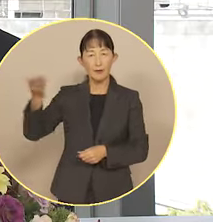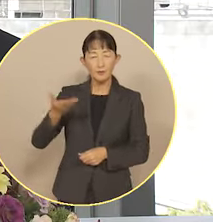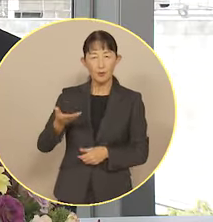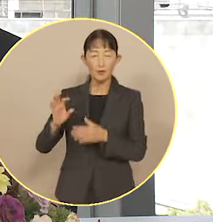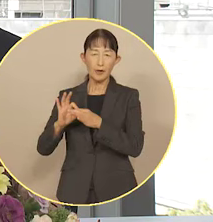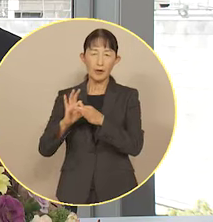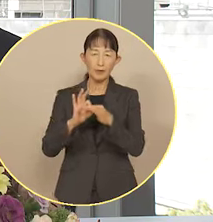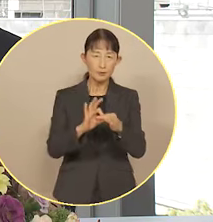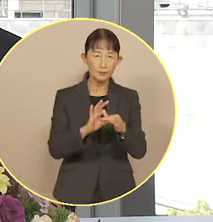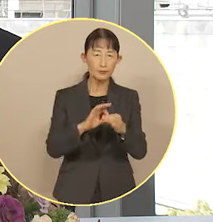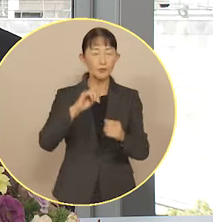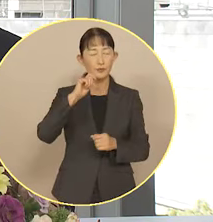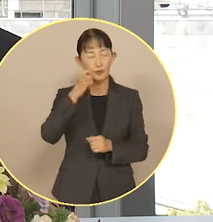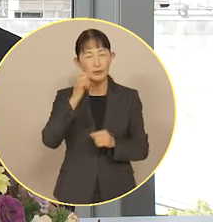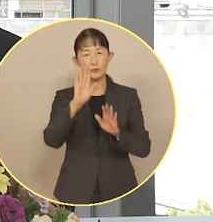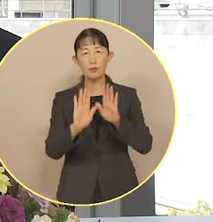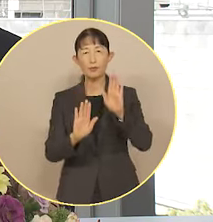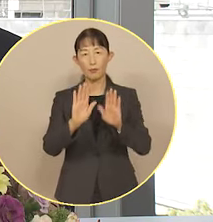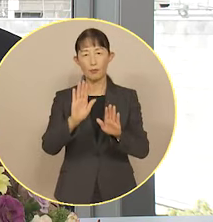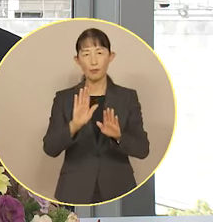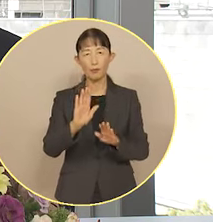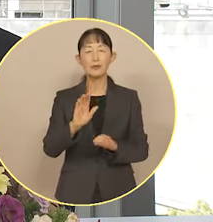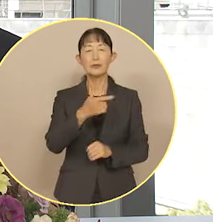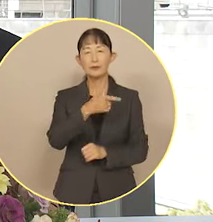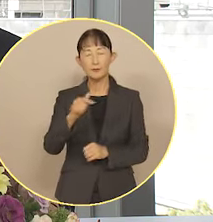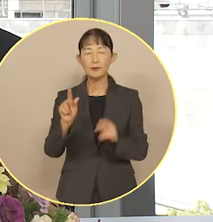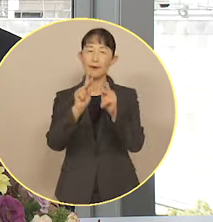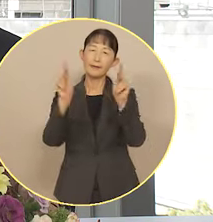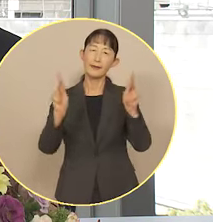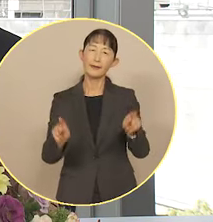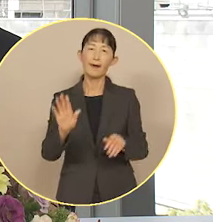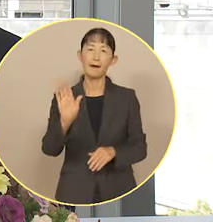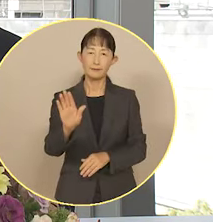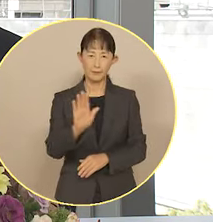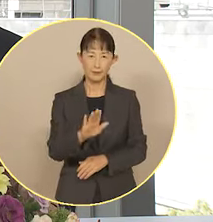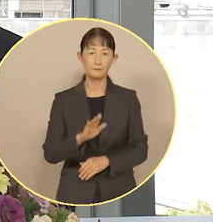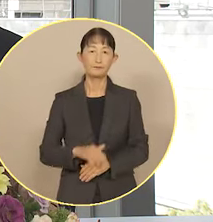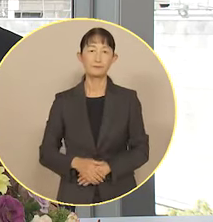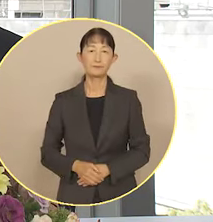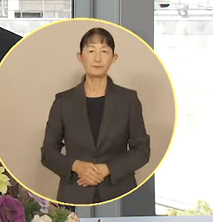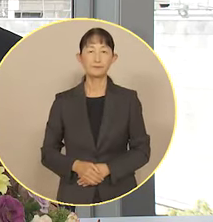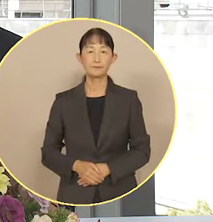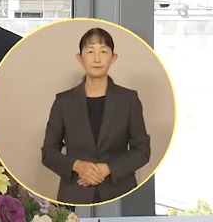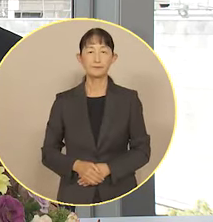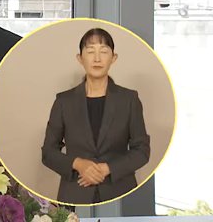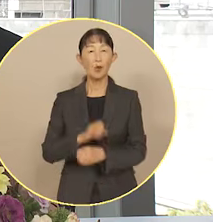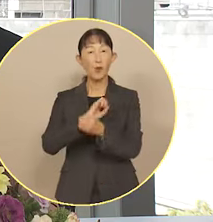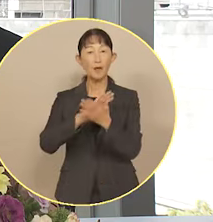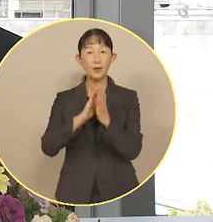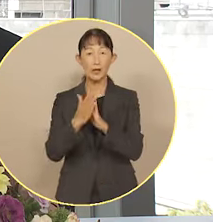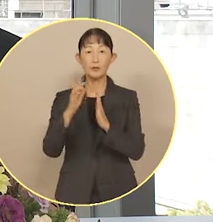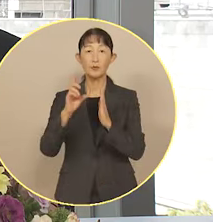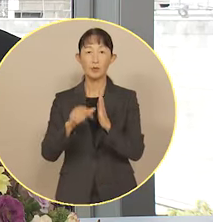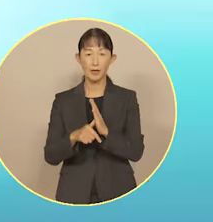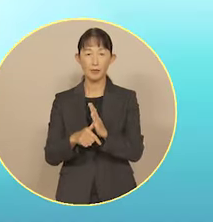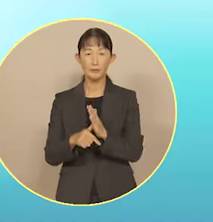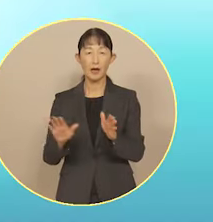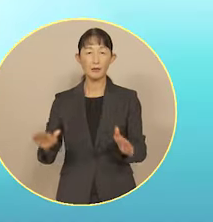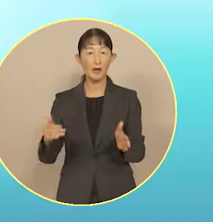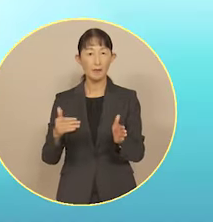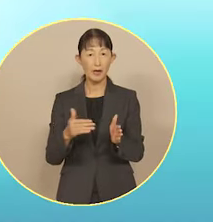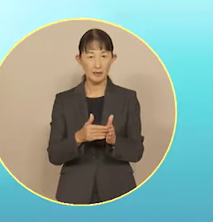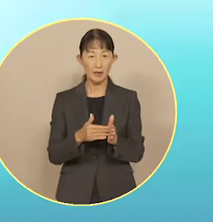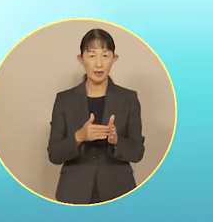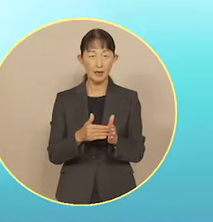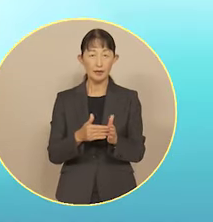継続しにくくなっているというようなま様々な課題もあるわけなんですで岡山県ではですねこれまでえ